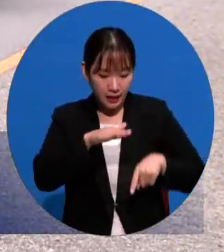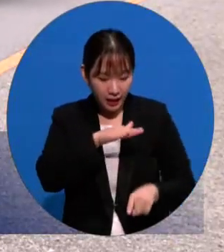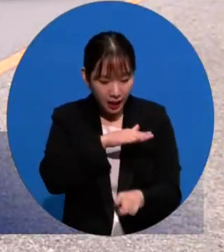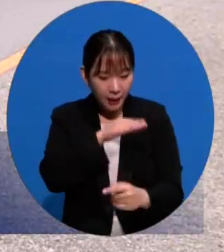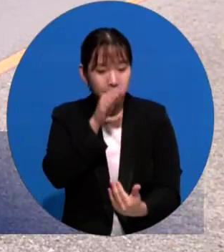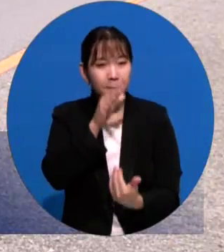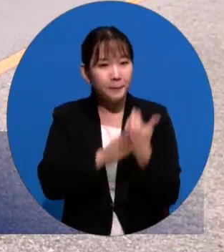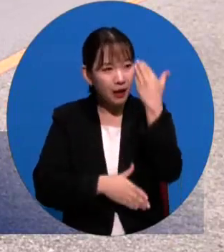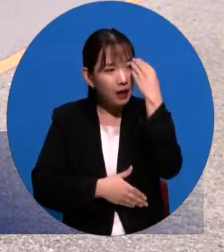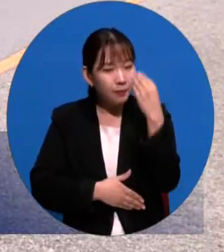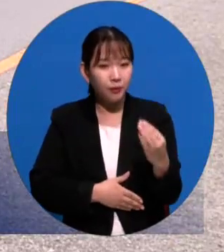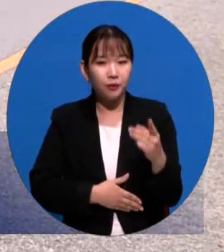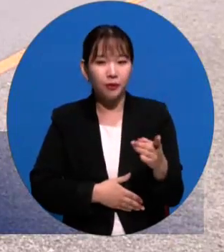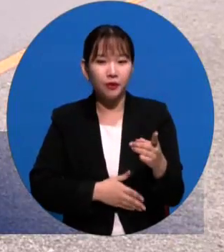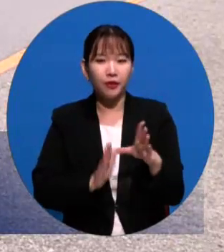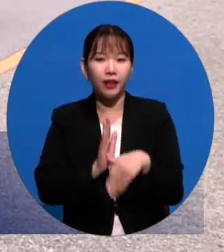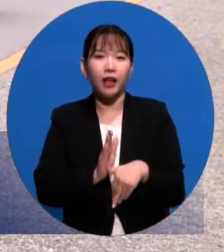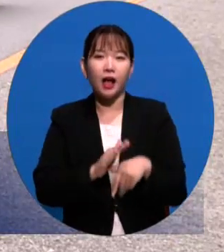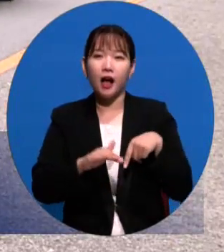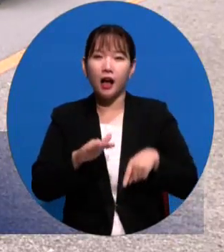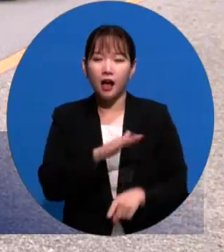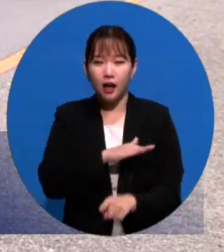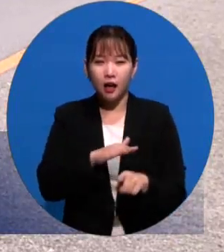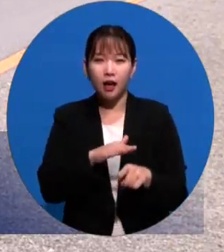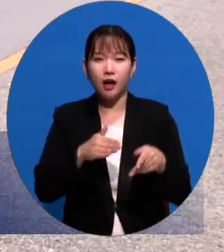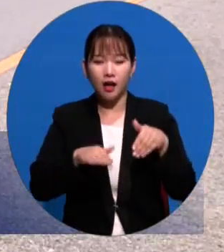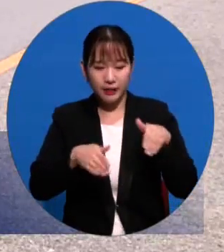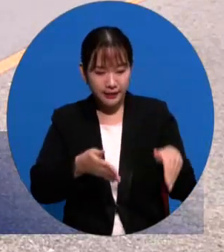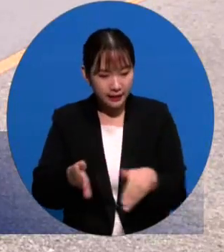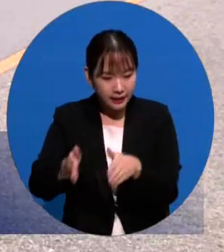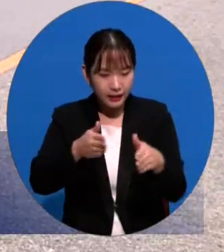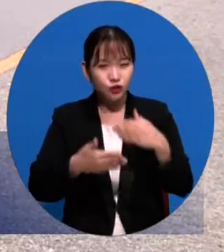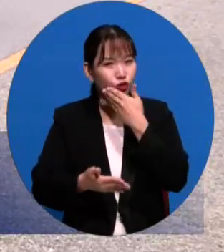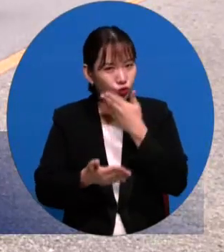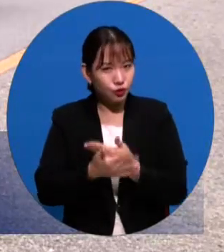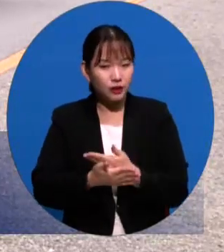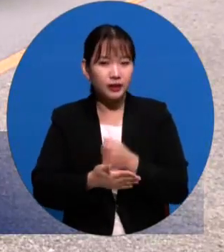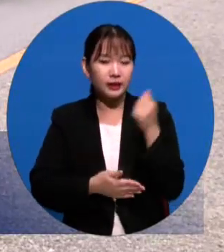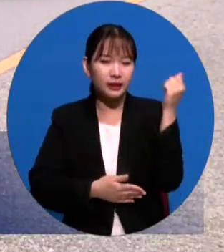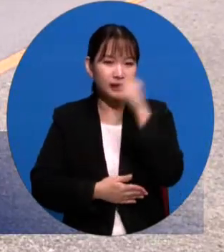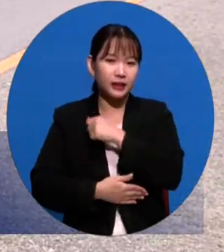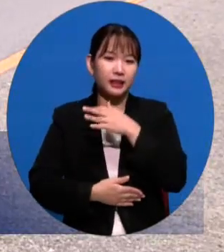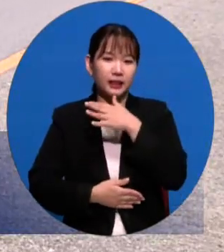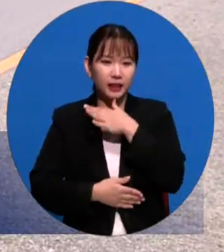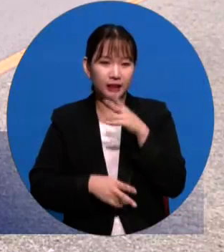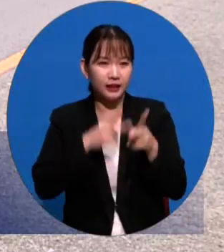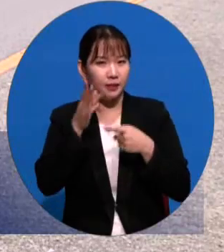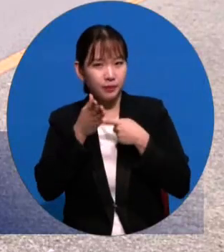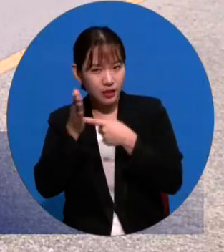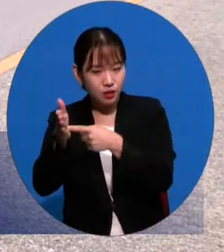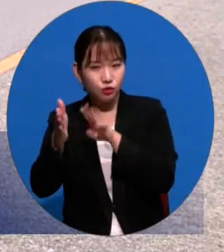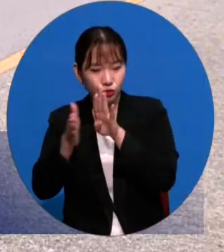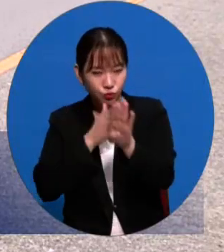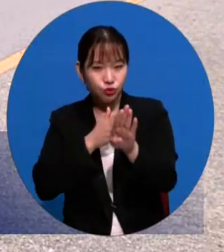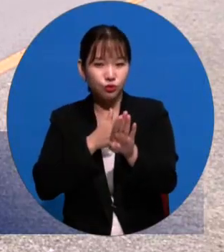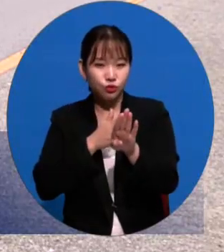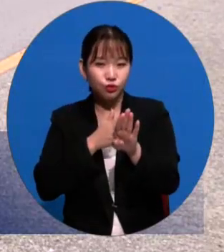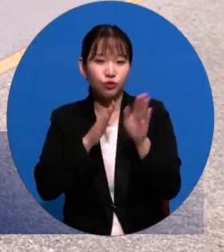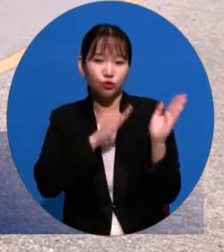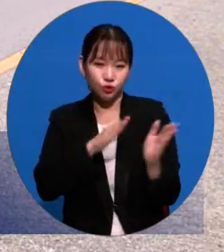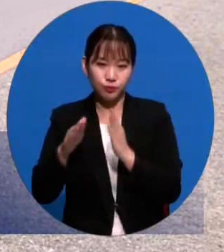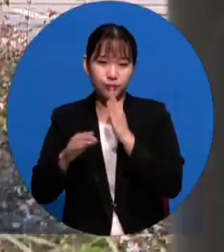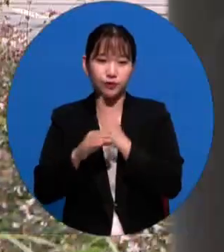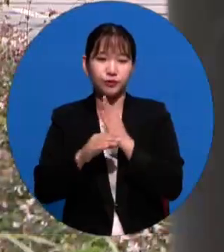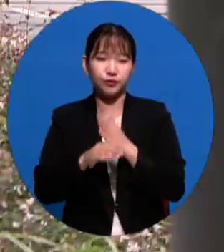사고가 났을 때 이제 그때부터 이제 지하차도 중요성이 이제 부각이 돼서 사업 신청을 통해서 이제 자체적으로 이제 준비를